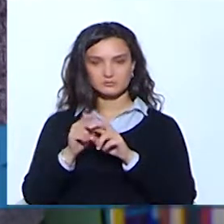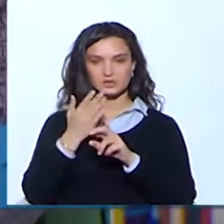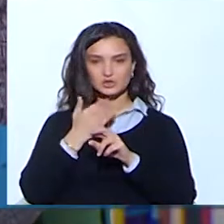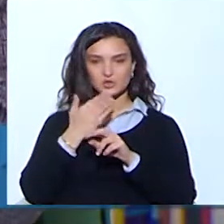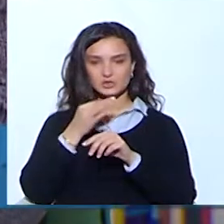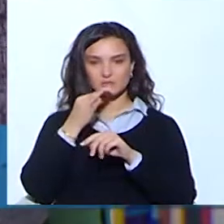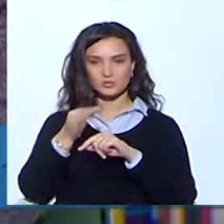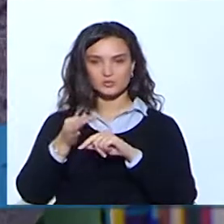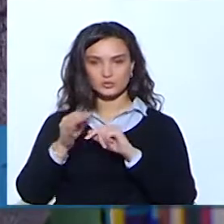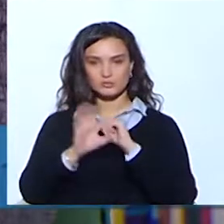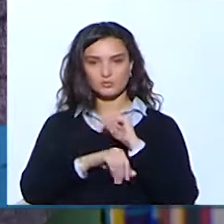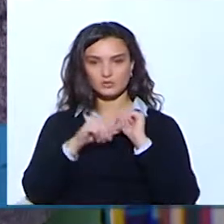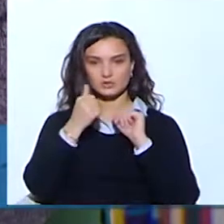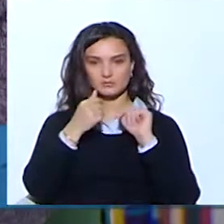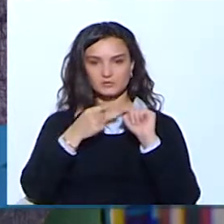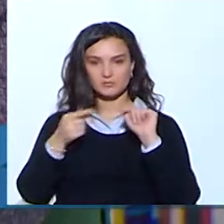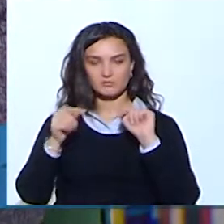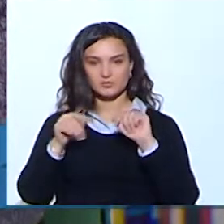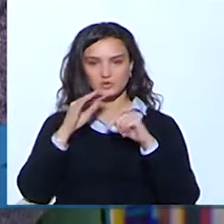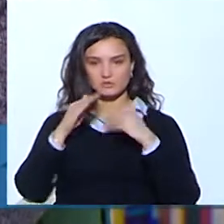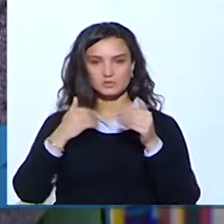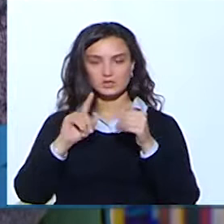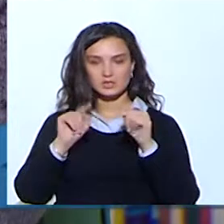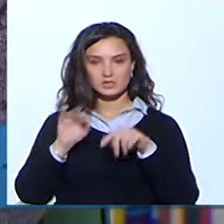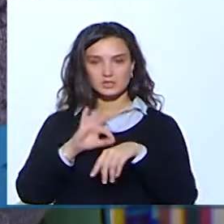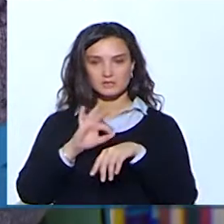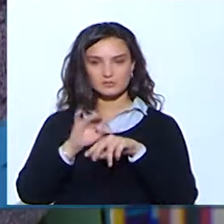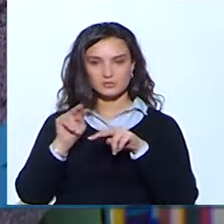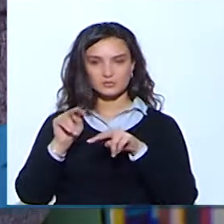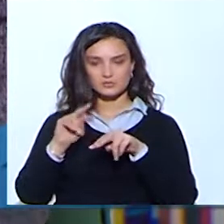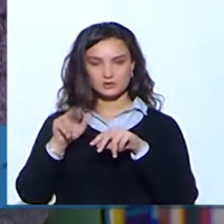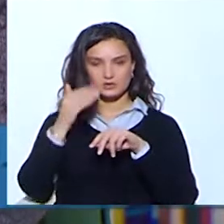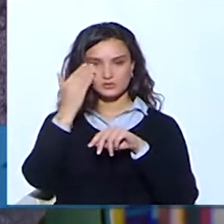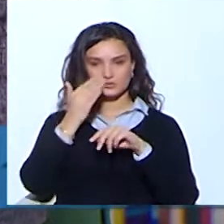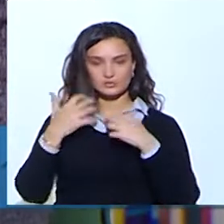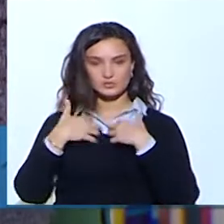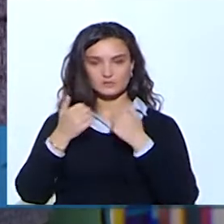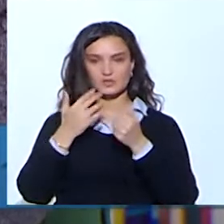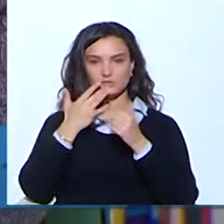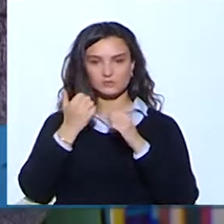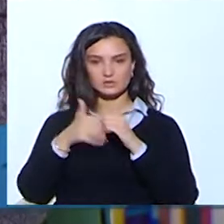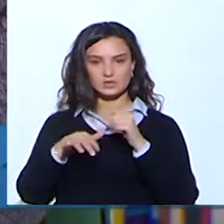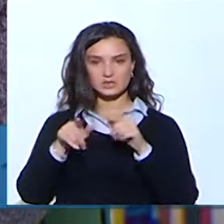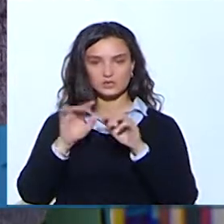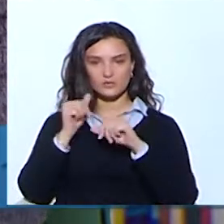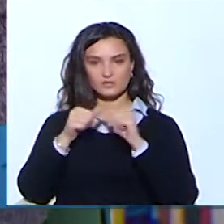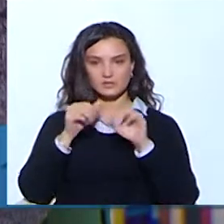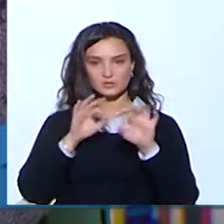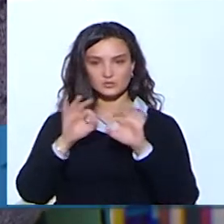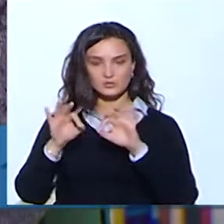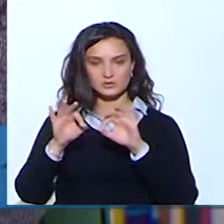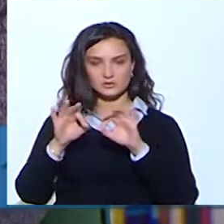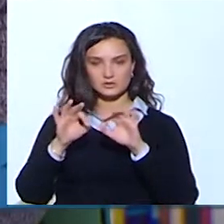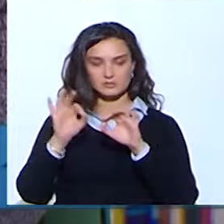იოლი საპასუხო გახდა ბოლო წლების განმავლობაში, მას შემდეგ რაც დაავადების კონტროლის და საზოგადოების ჯანდაცვის ეროვნული ცენტრი ყოველწლიურად